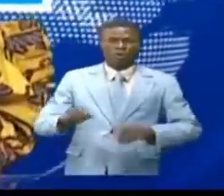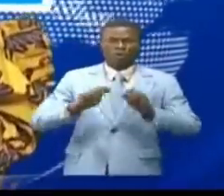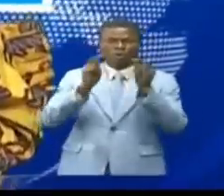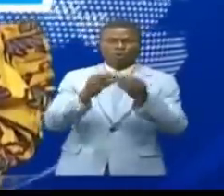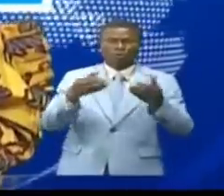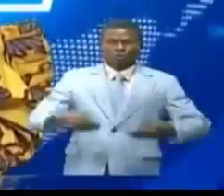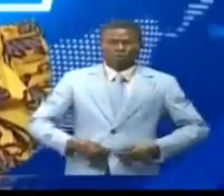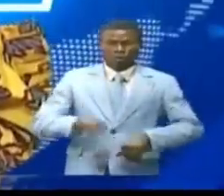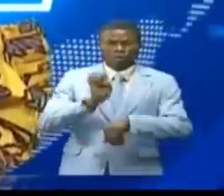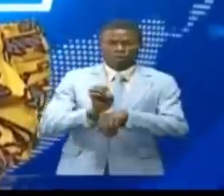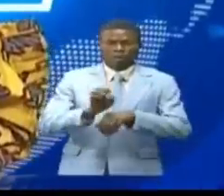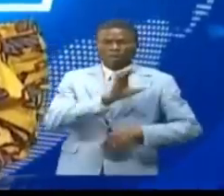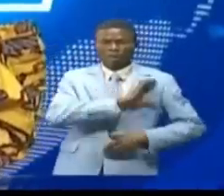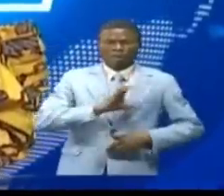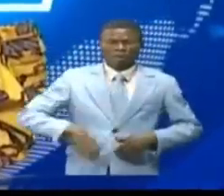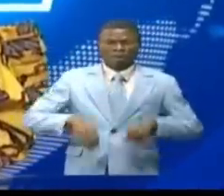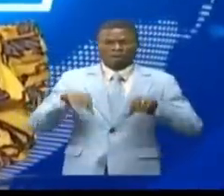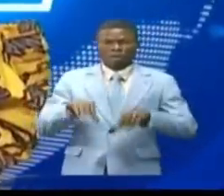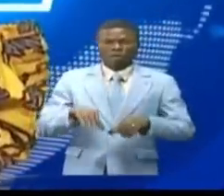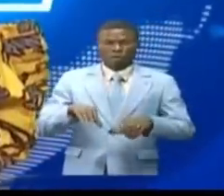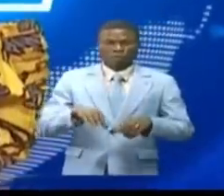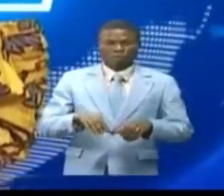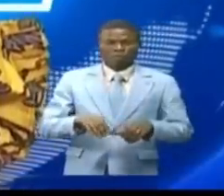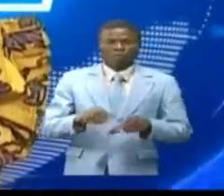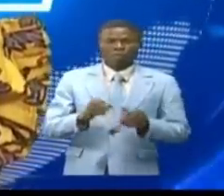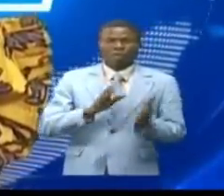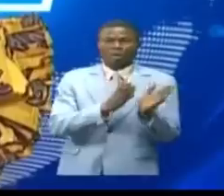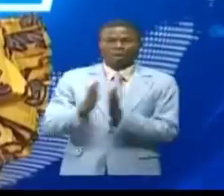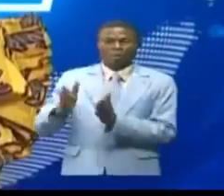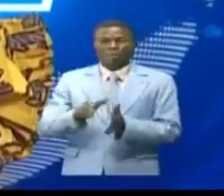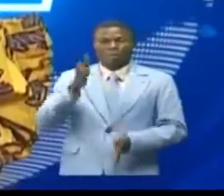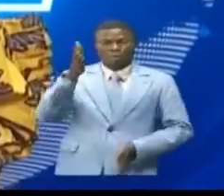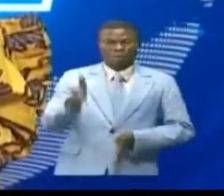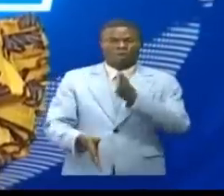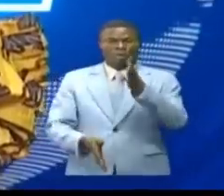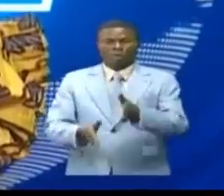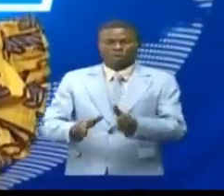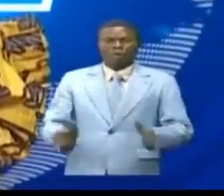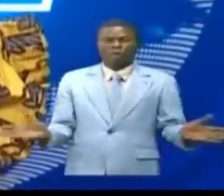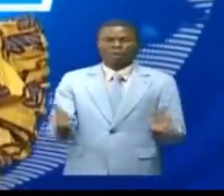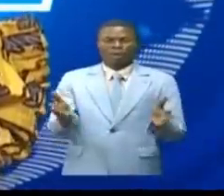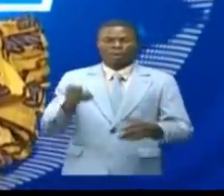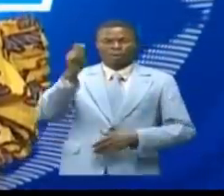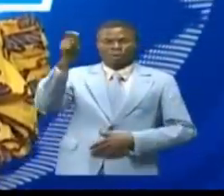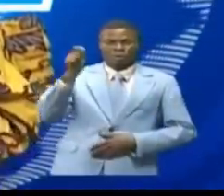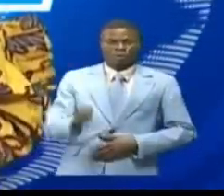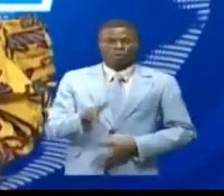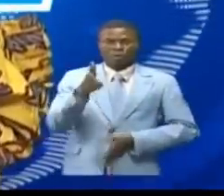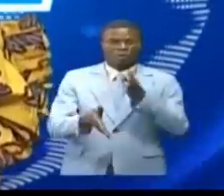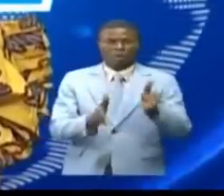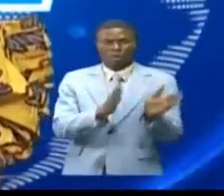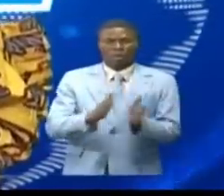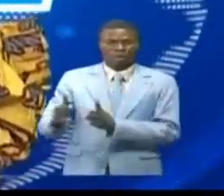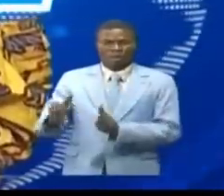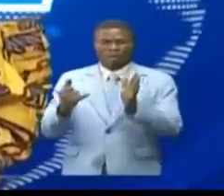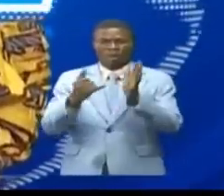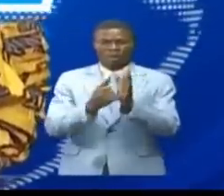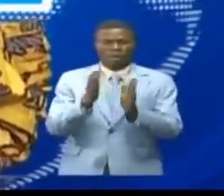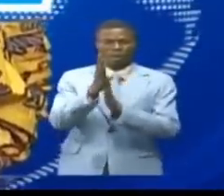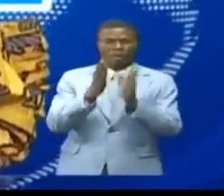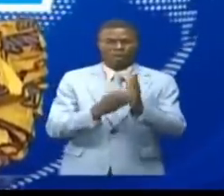de l'Église du Christ au Congo projette une marche pour encourager les FRDC, marche prévue pour le